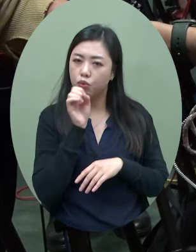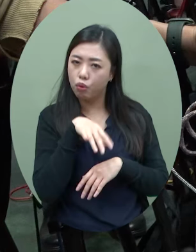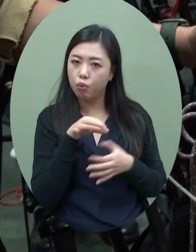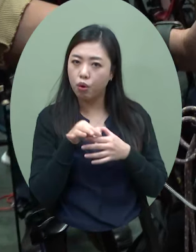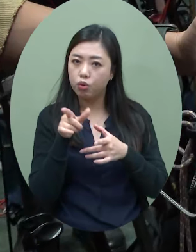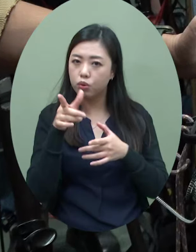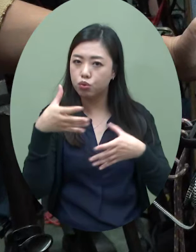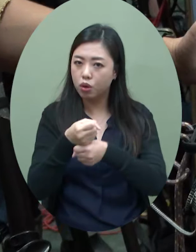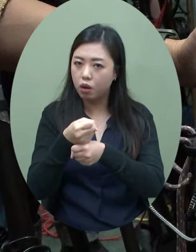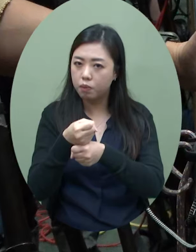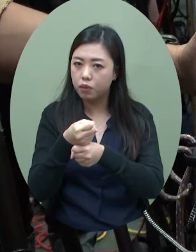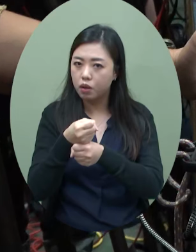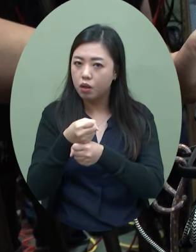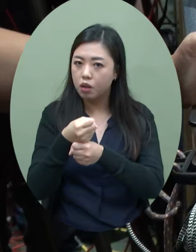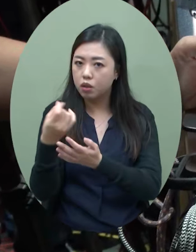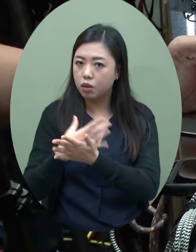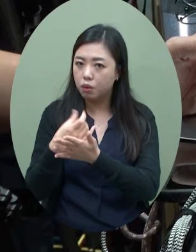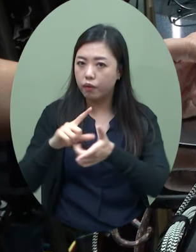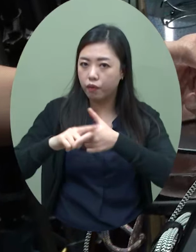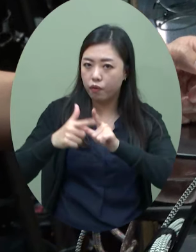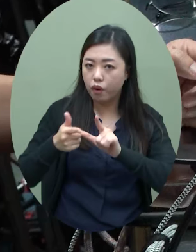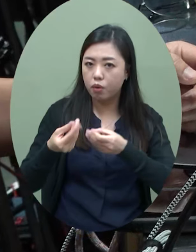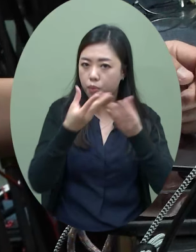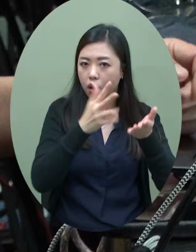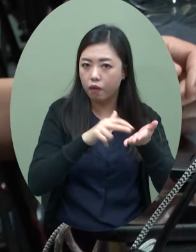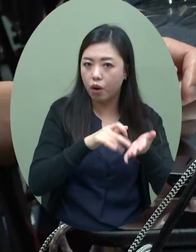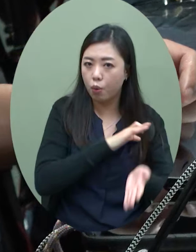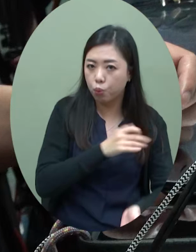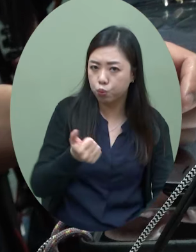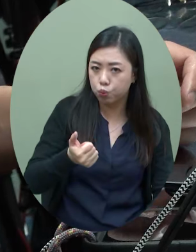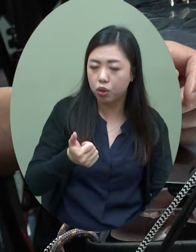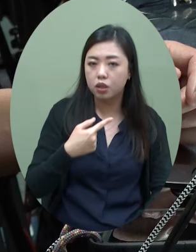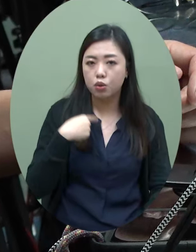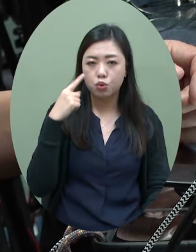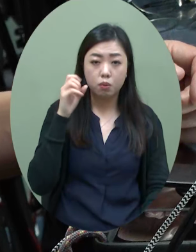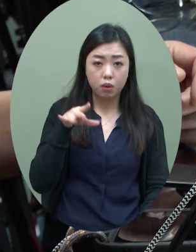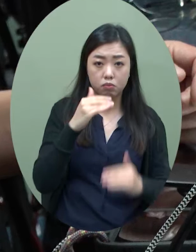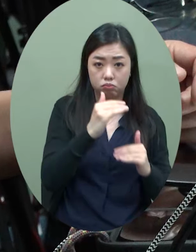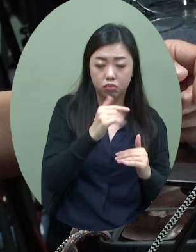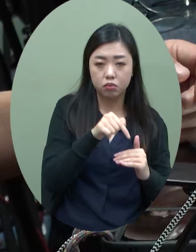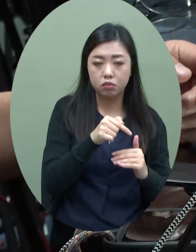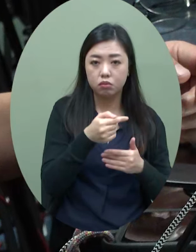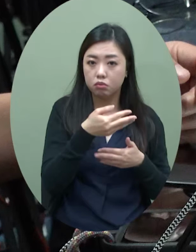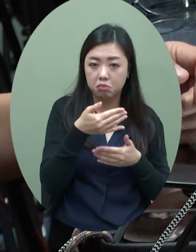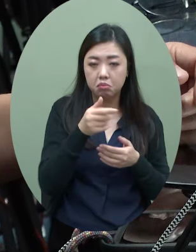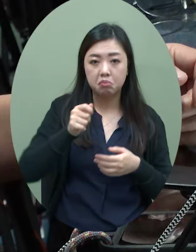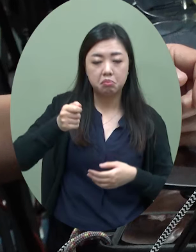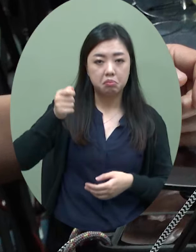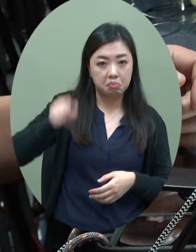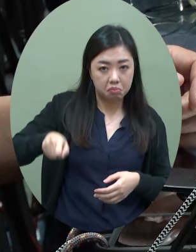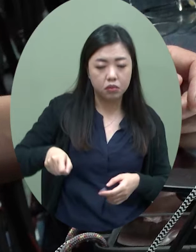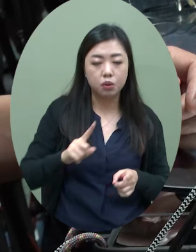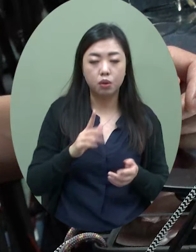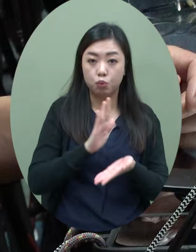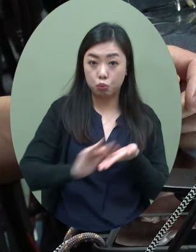方式去提交立法會啦。咁想問翻，即係嗰個方式會唔會話規定咗嗰個審議嘅期限啦？會唔會話即係有個明確嘅時